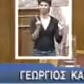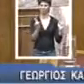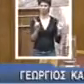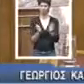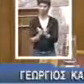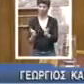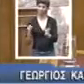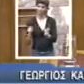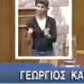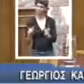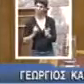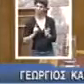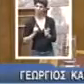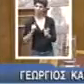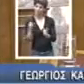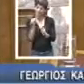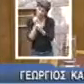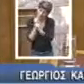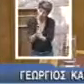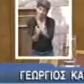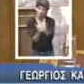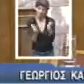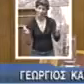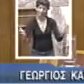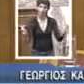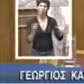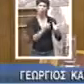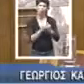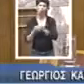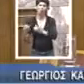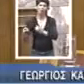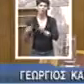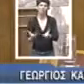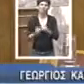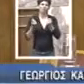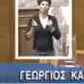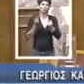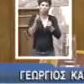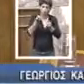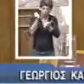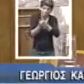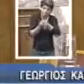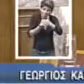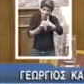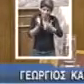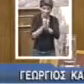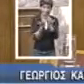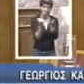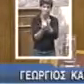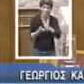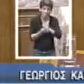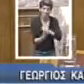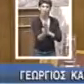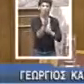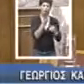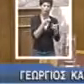περιμένει. Και τα συγκεκριμένα τραπεζάκια τα οποία εξασφαλίζουν το διαβατήριο δια του εκβιασμού εις